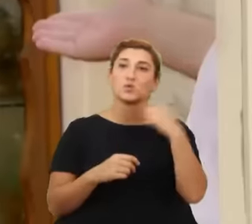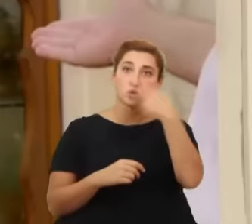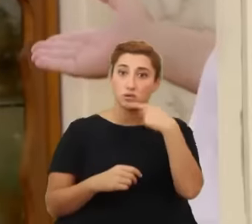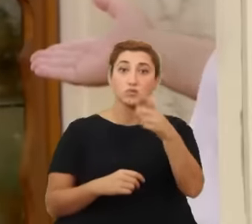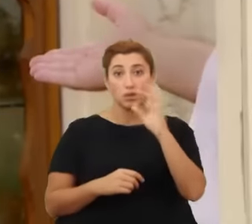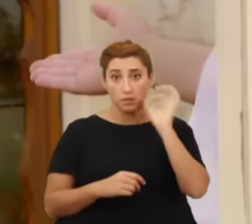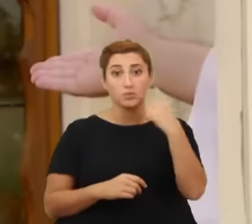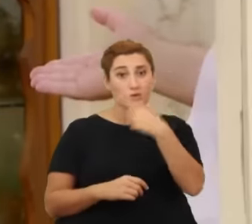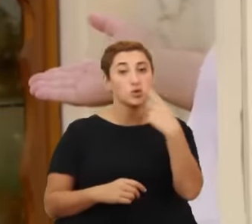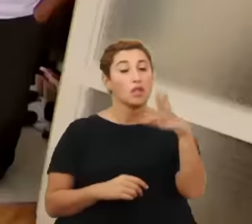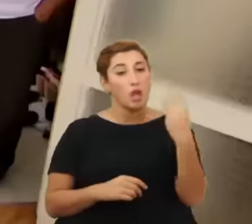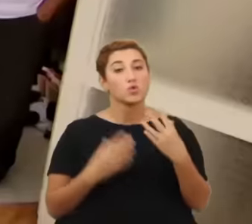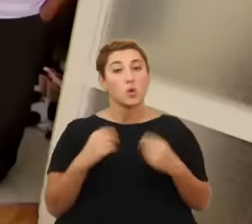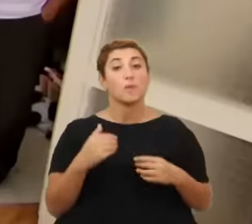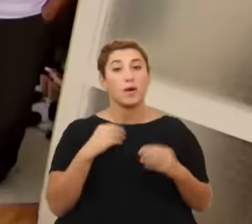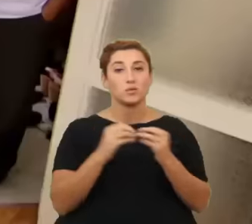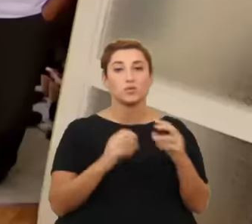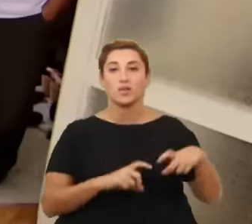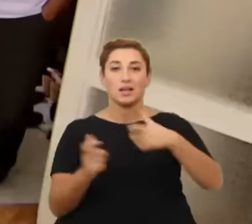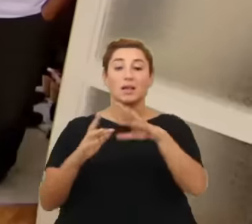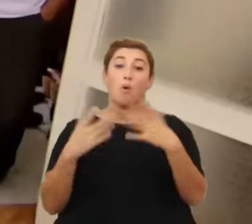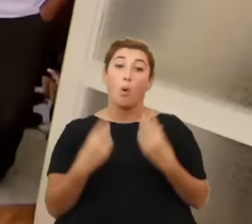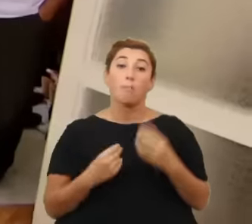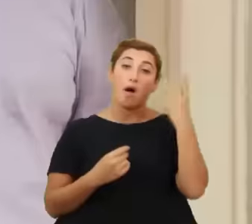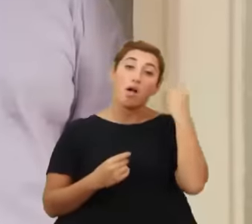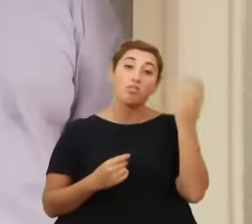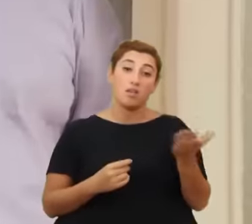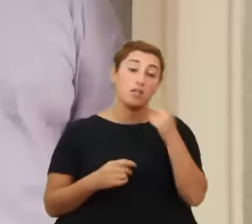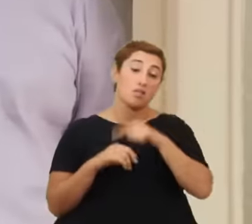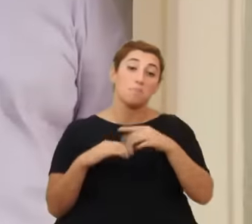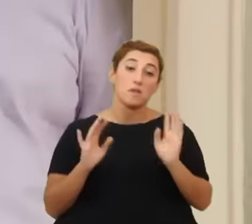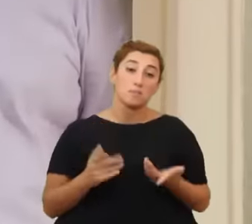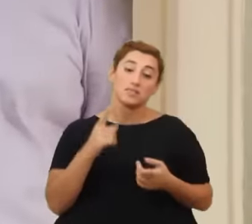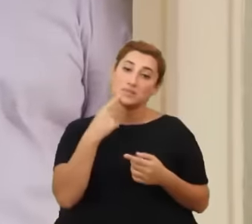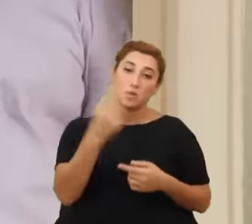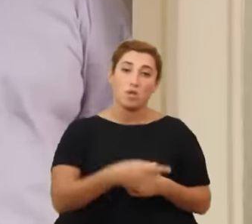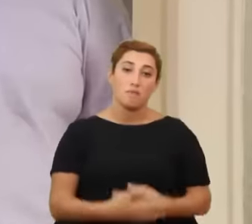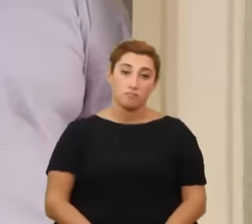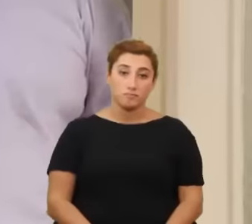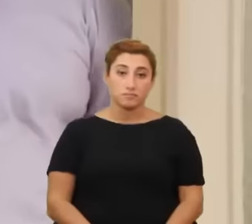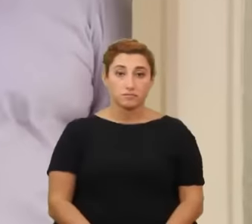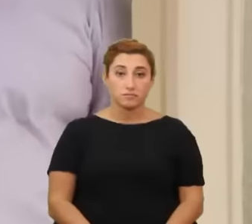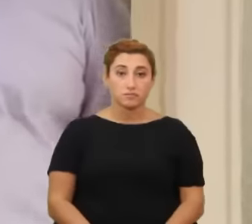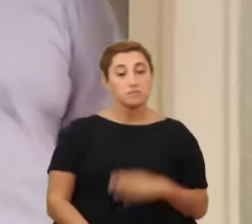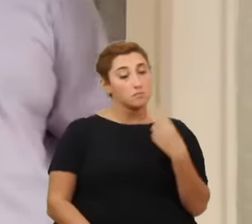Tabii suratına söyleyin, daha güzel olur. Çünkü ben suçu size yıkmış gibi olabilirim. İnanmayabilir. Siz söyleyin.